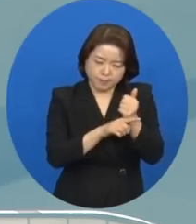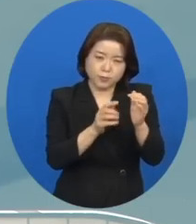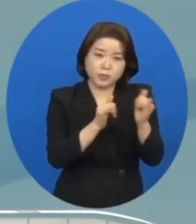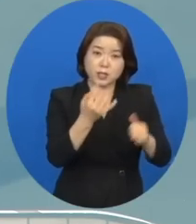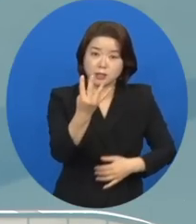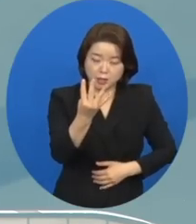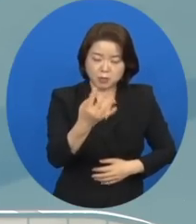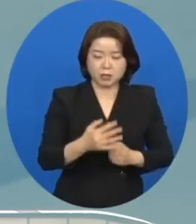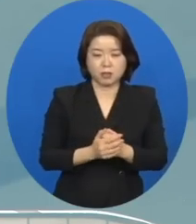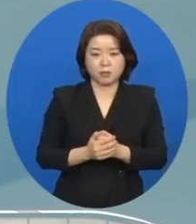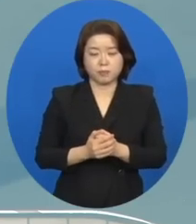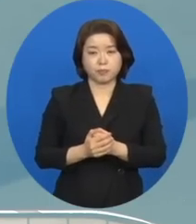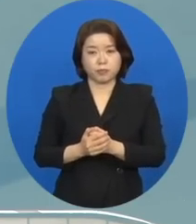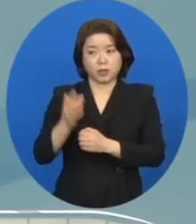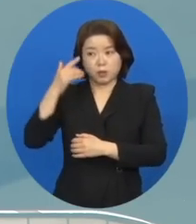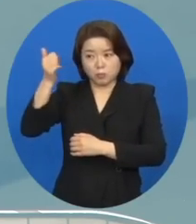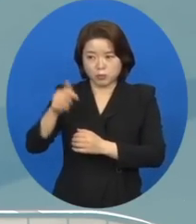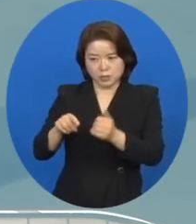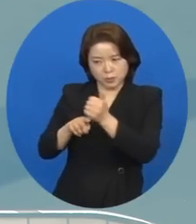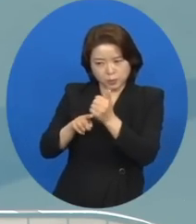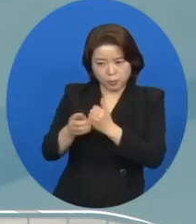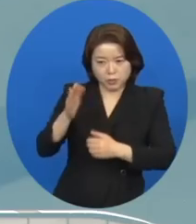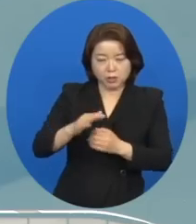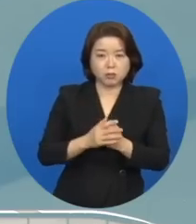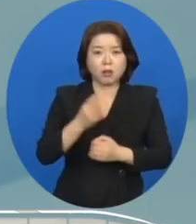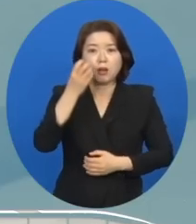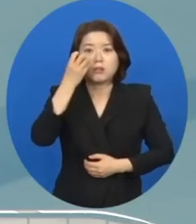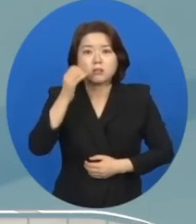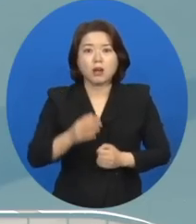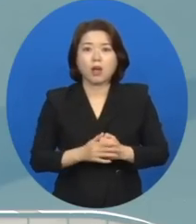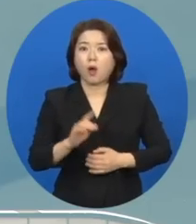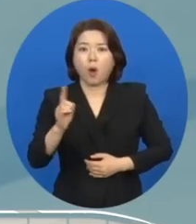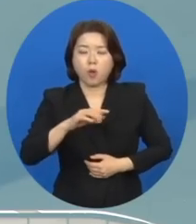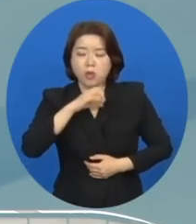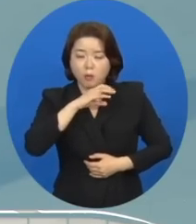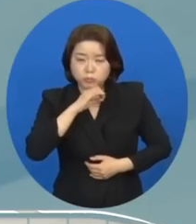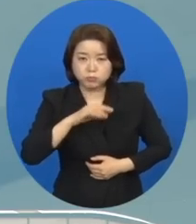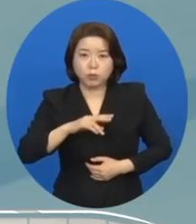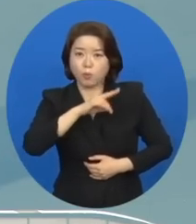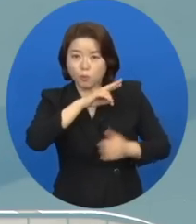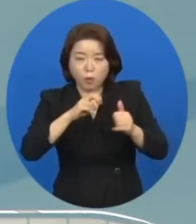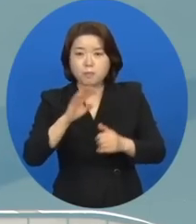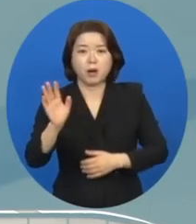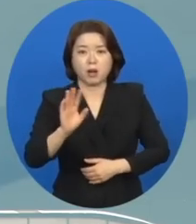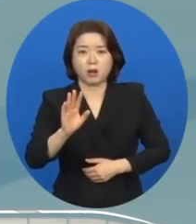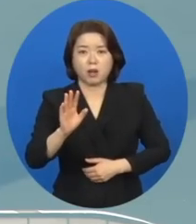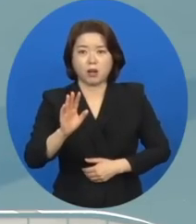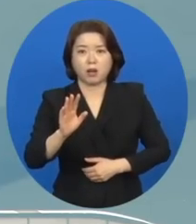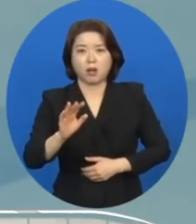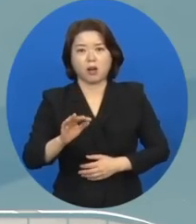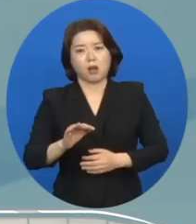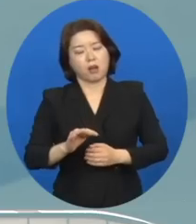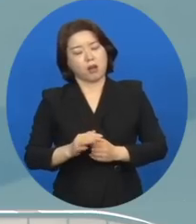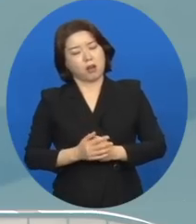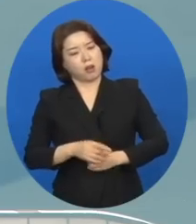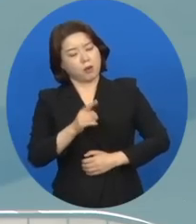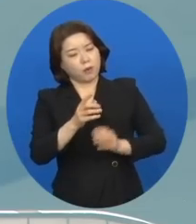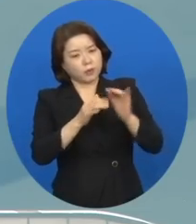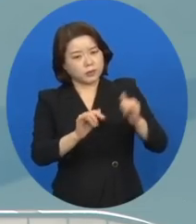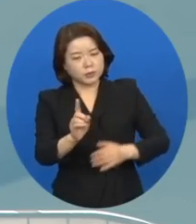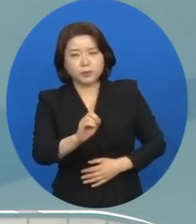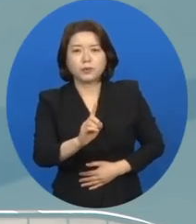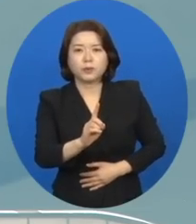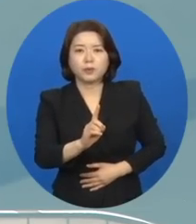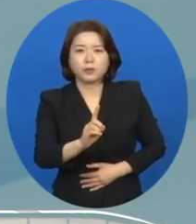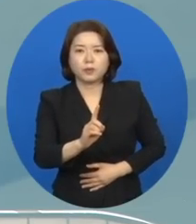이분을 고문을 하면서 이상한 거야. 어떠한 불평과 원망도 하지 않는 이 사람을 보면서 의아했다는 것이죠. 이 사람 도대체 뭐냐?